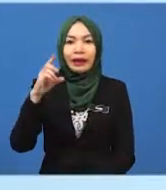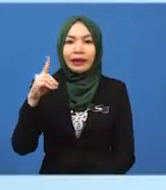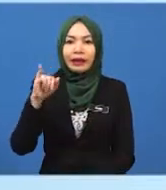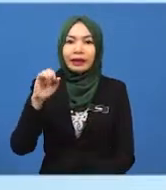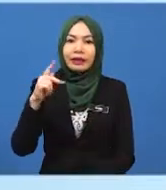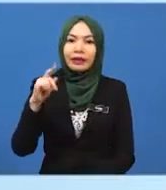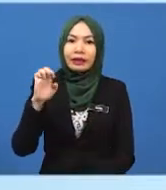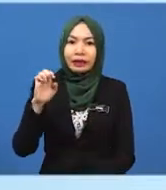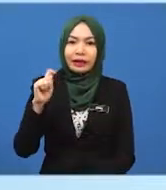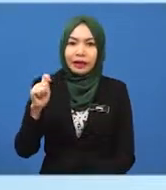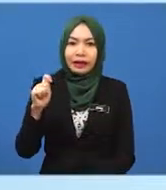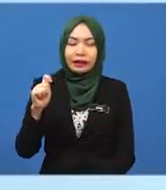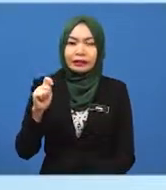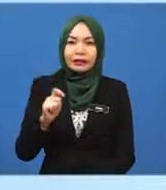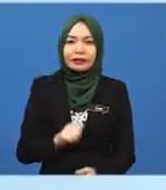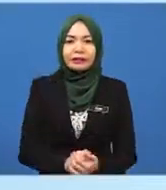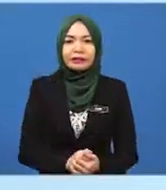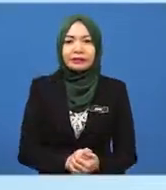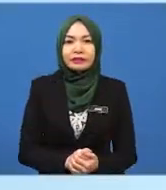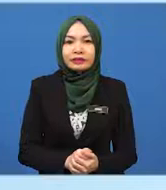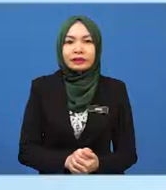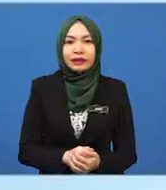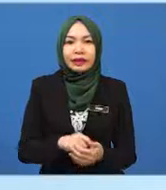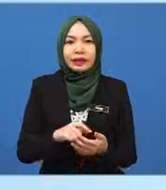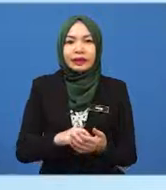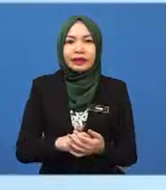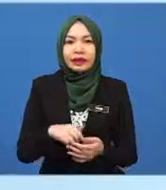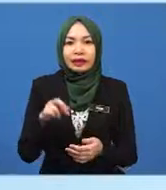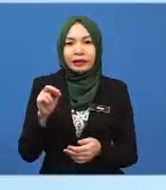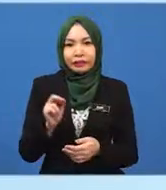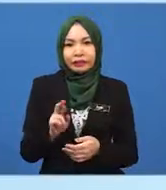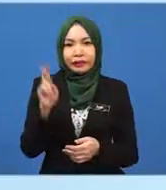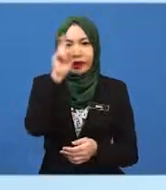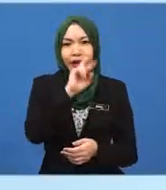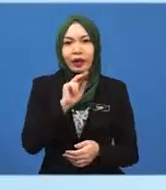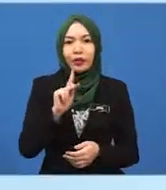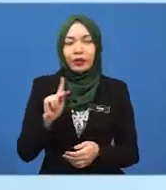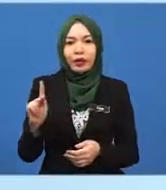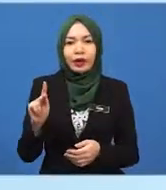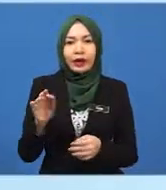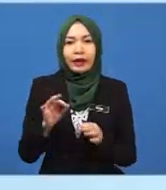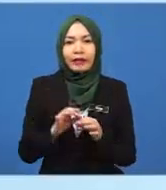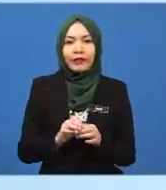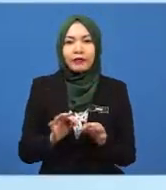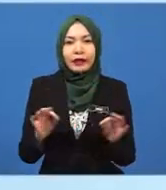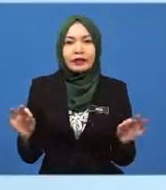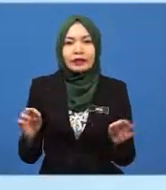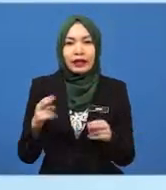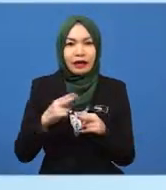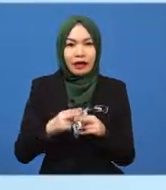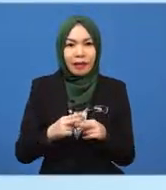Ibu negeri Pahang merupakan frasa nama. Maka, penggunaan